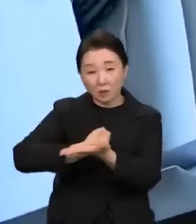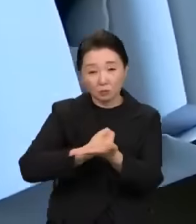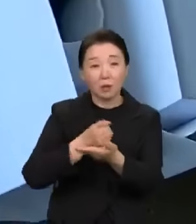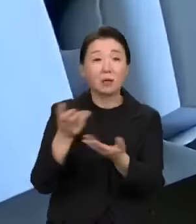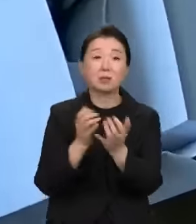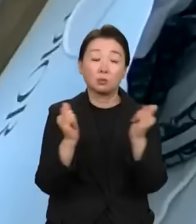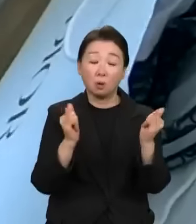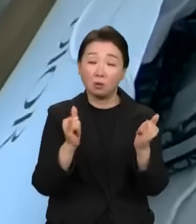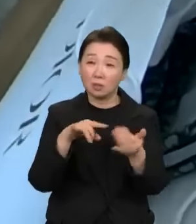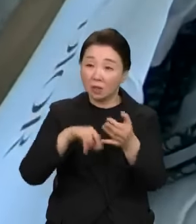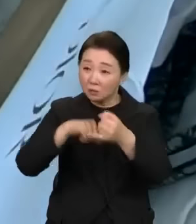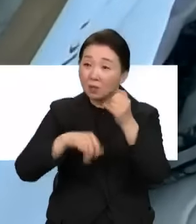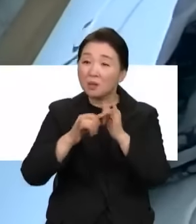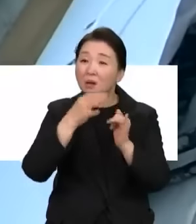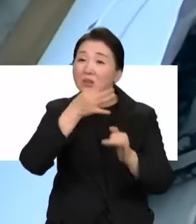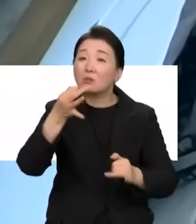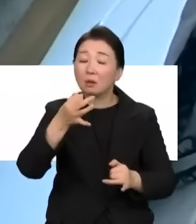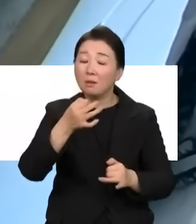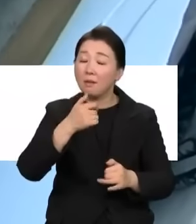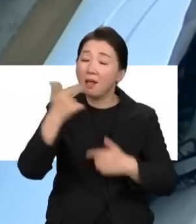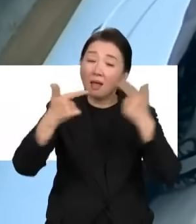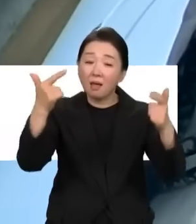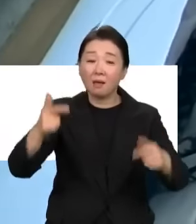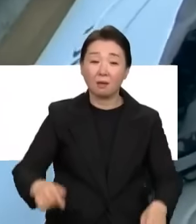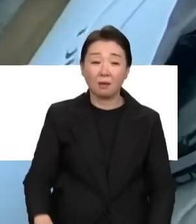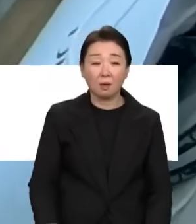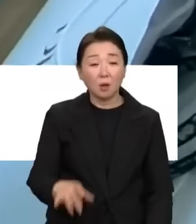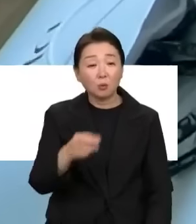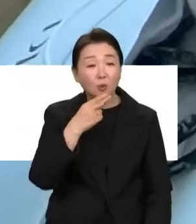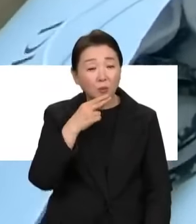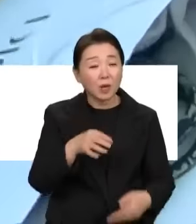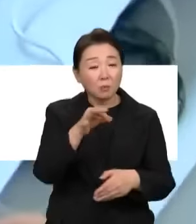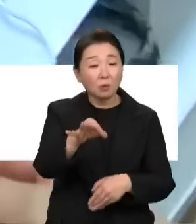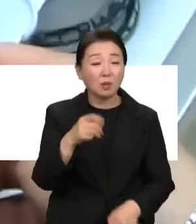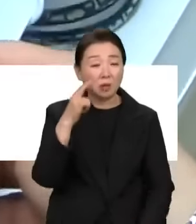칩니다. 그 돈이 무슨 세금을 못 내는 거 제일 친구라고 하셔가지고 저기.